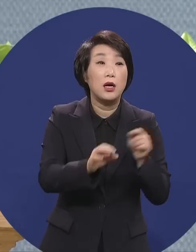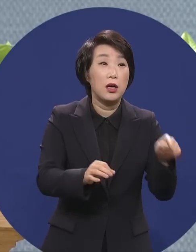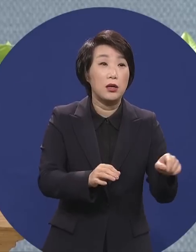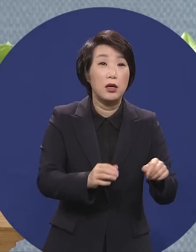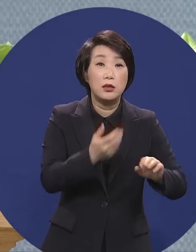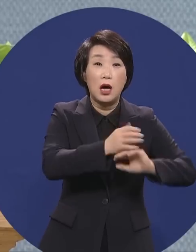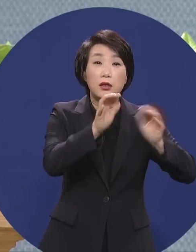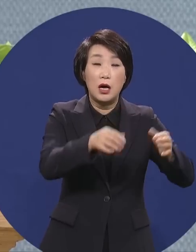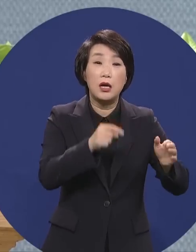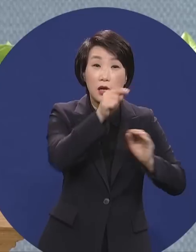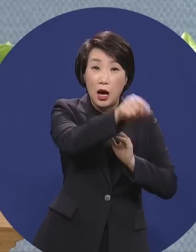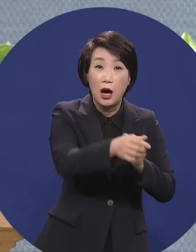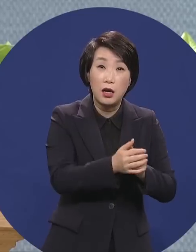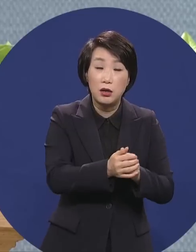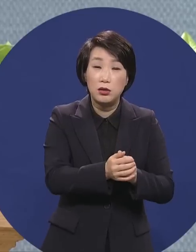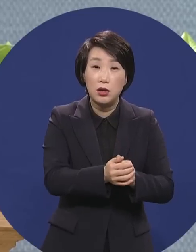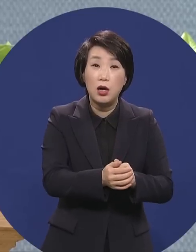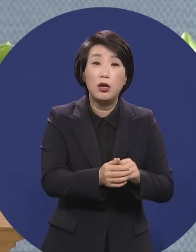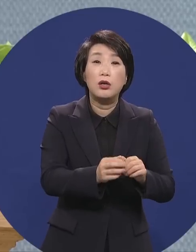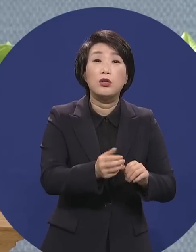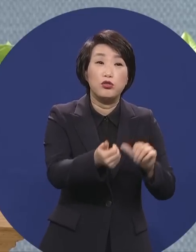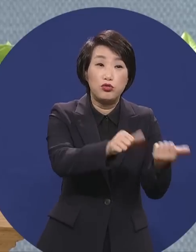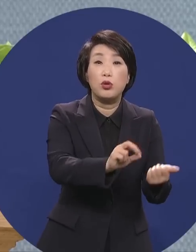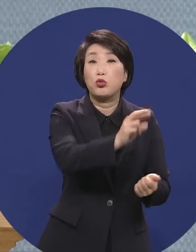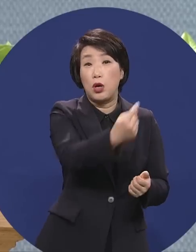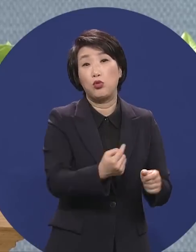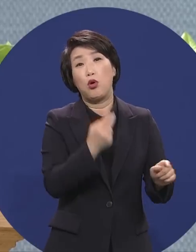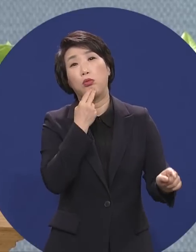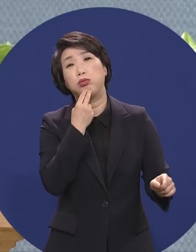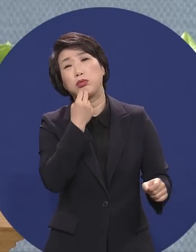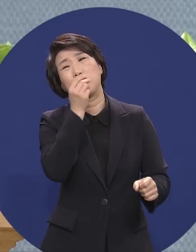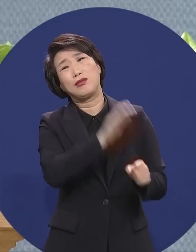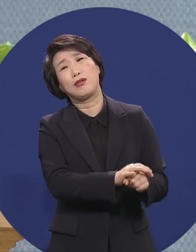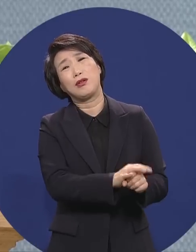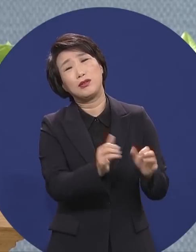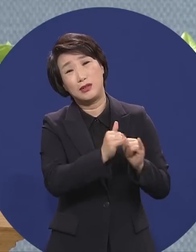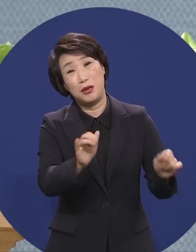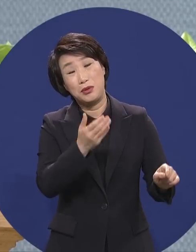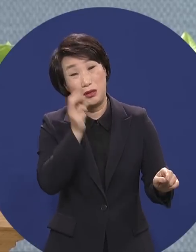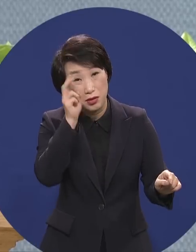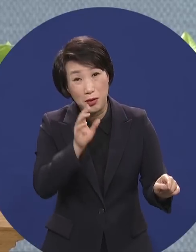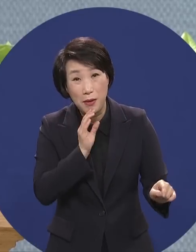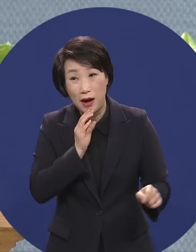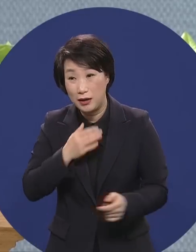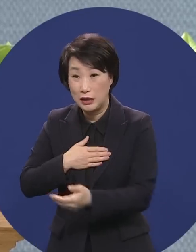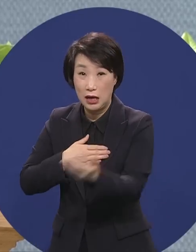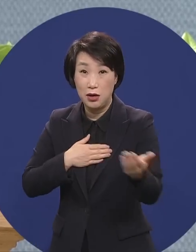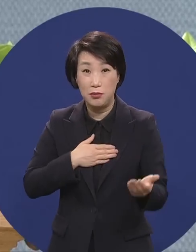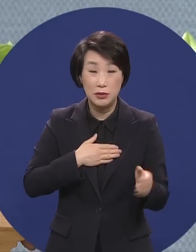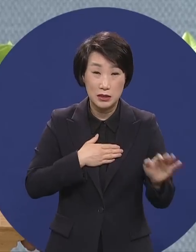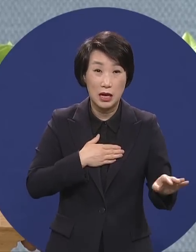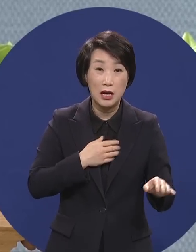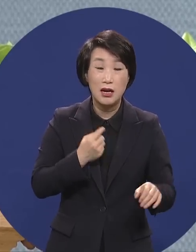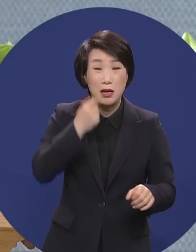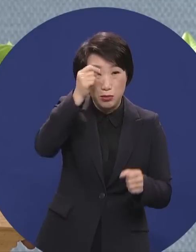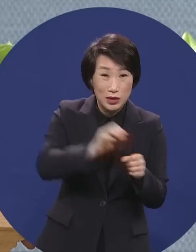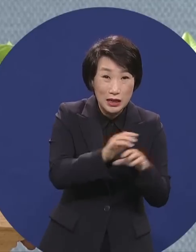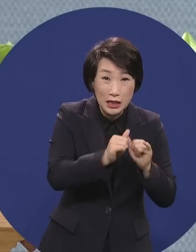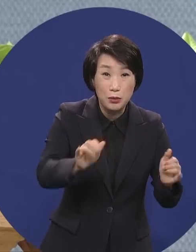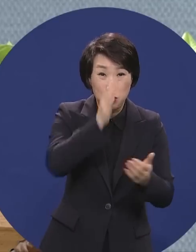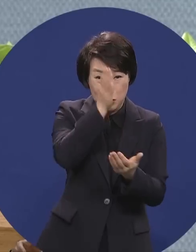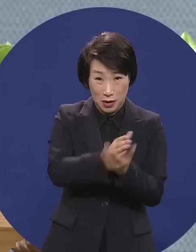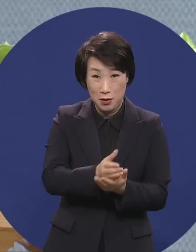죽었어 돌아오지 못했다면 그는 비참한 객사자가 되고 말아들 것이다 이 말이요. 우린 이 지구상에서 객사자가 되지 말고